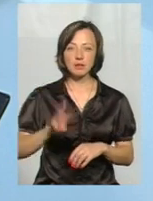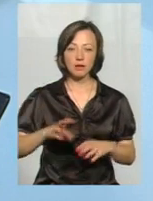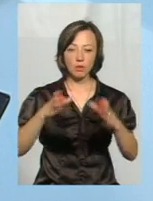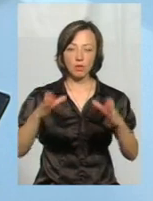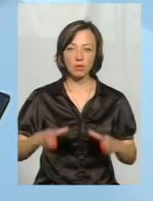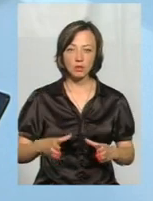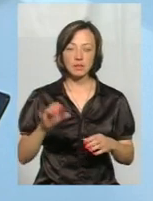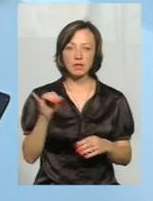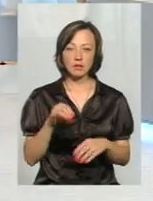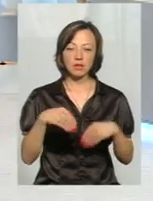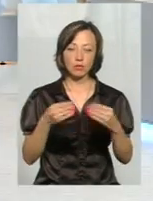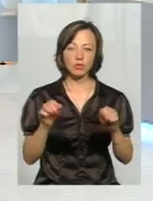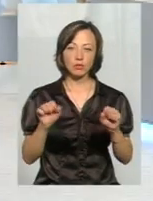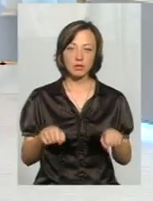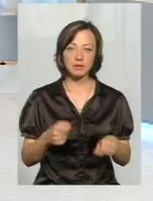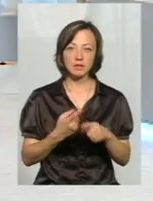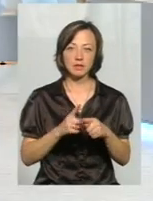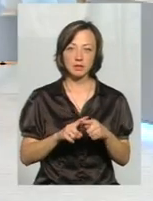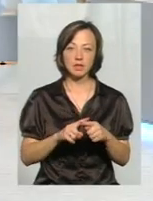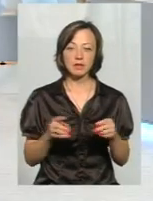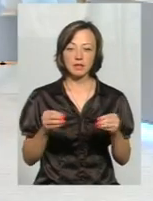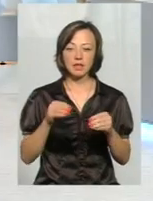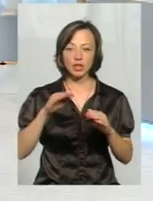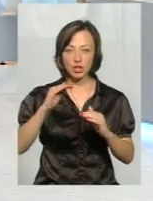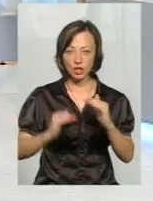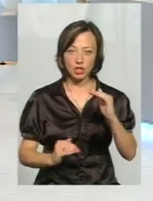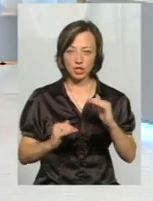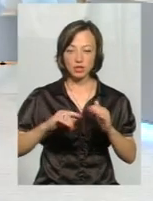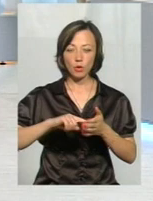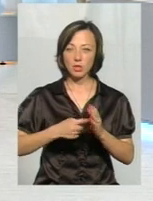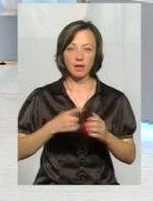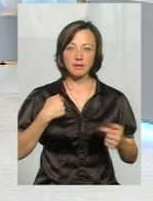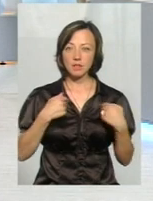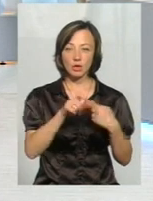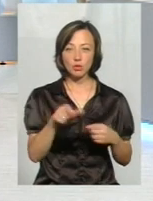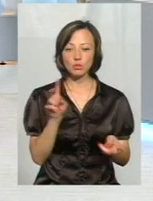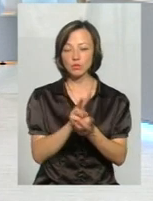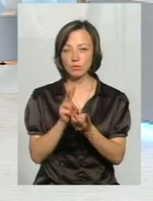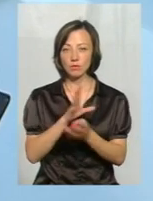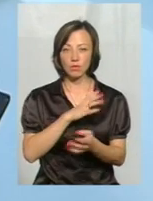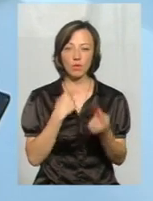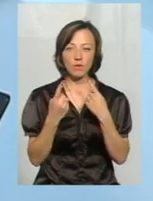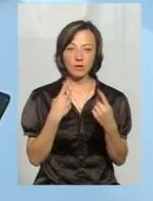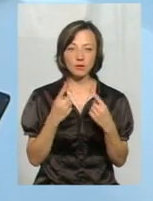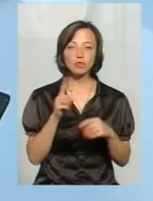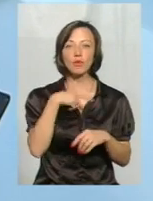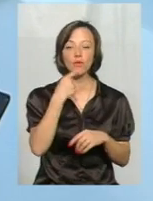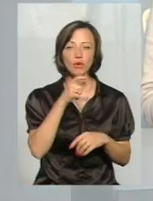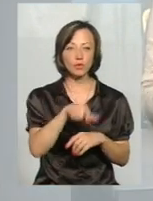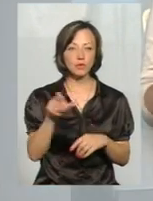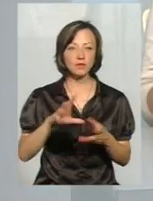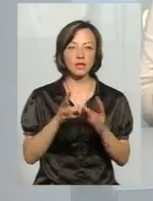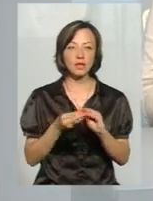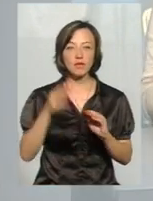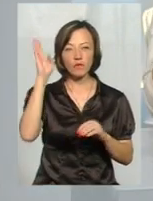додаткових, які дадуть можливість, щоб вже в цій самій нижній точці не страдали люди. Ми з людьми зустрічались, говорили. Що говорять люди? І взагалі,